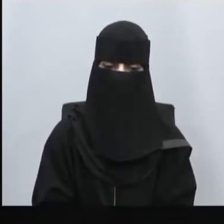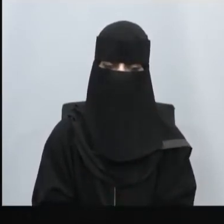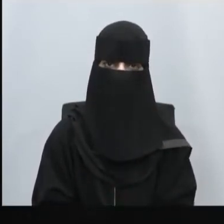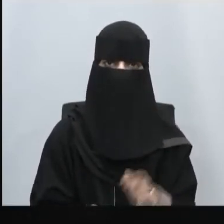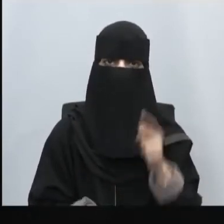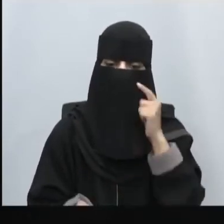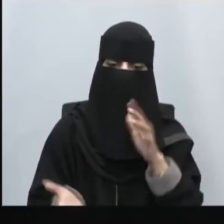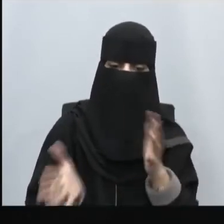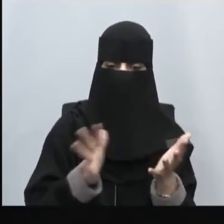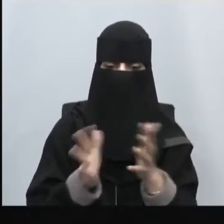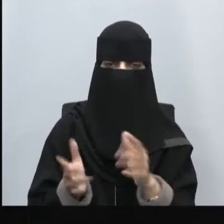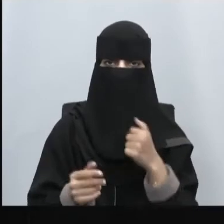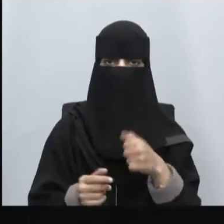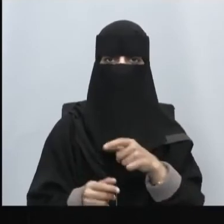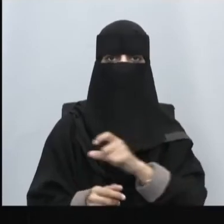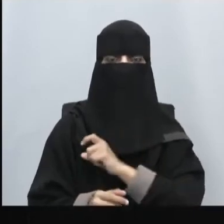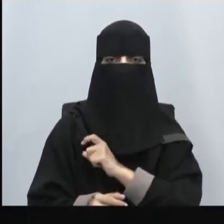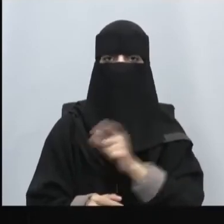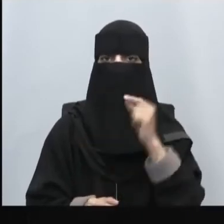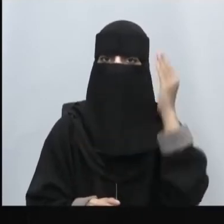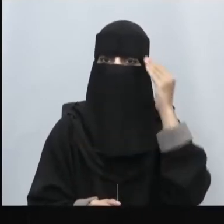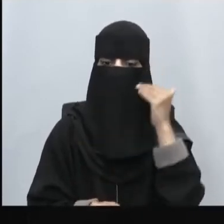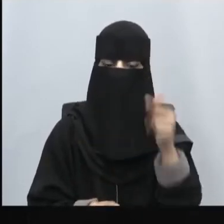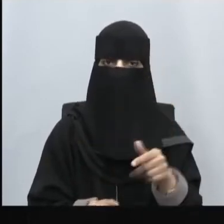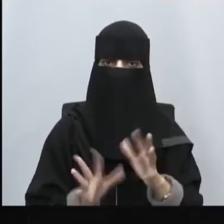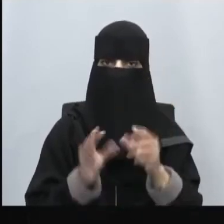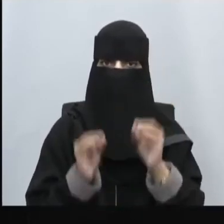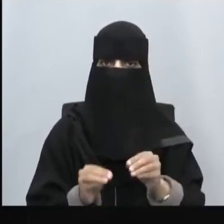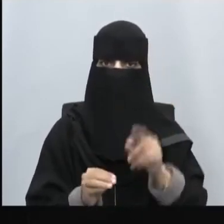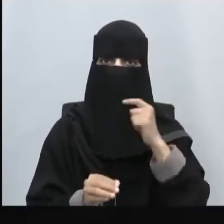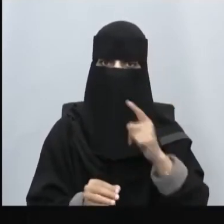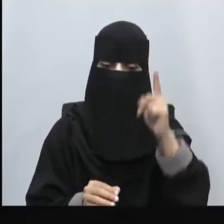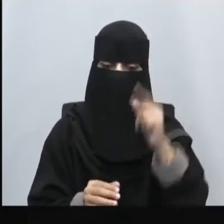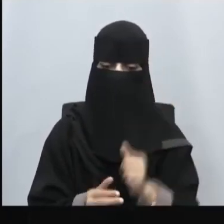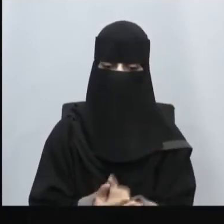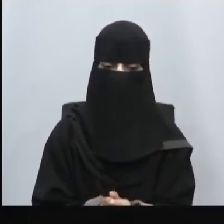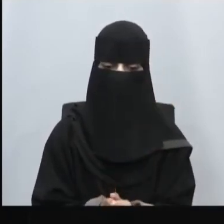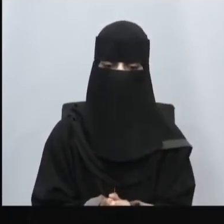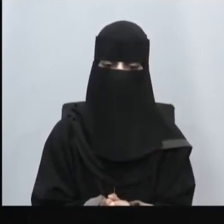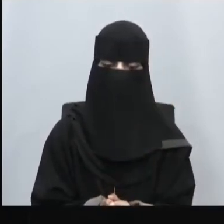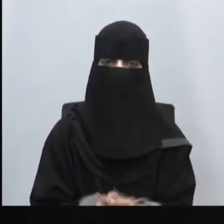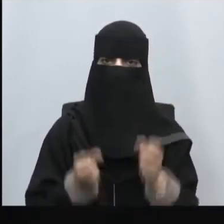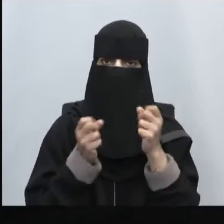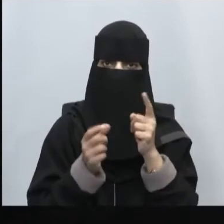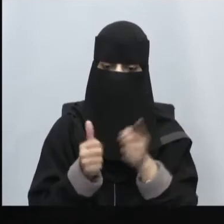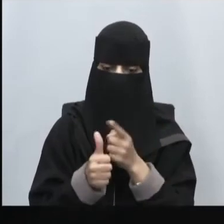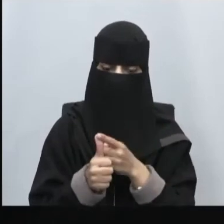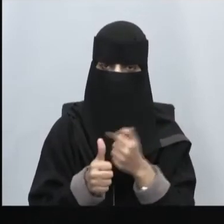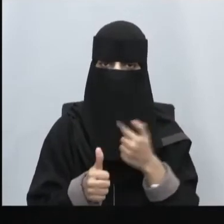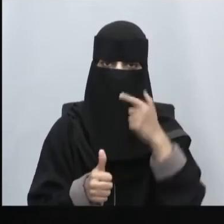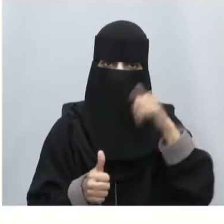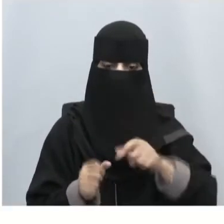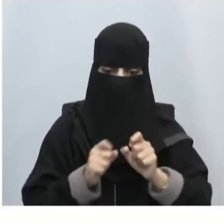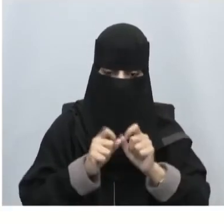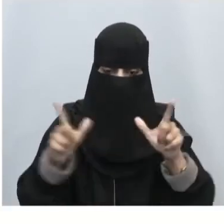ماذا اتوقع منكم اعزائي الطلاب والطالبات في هذه الحصه بمشيئه الله تعالى اولا نريد ان